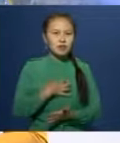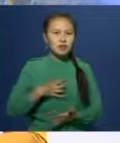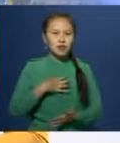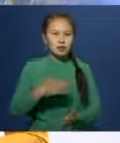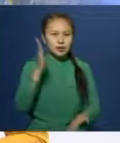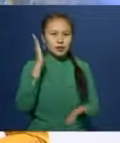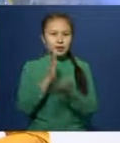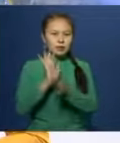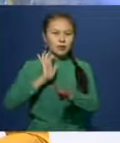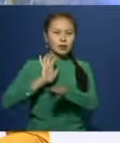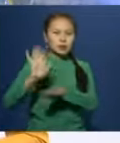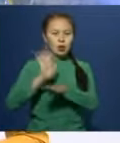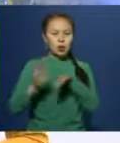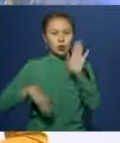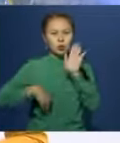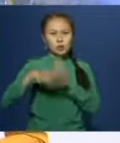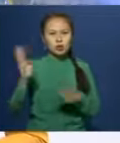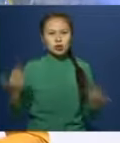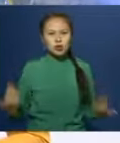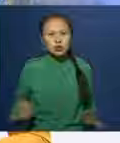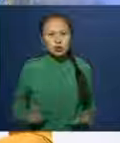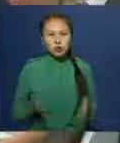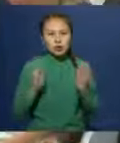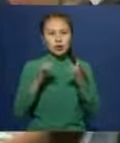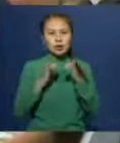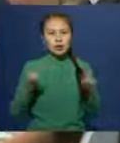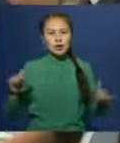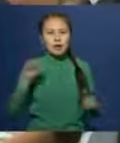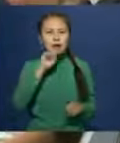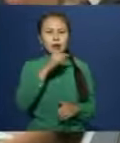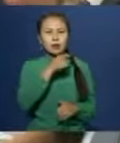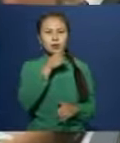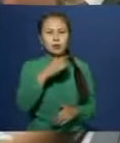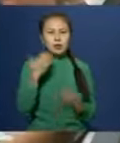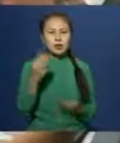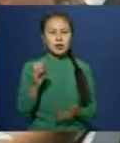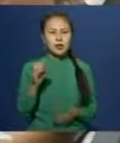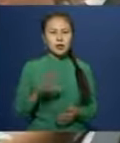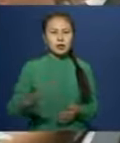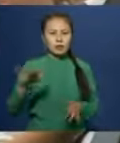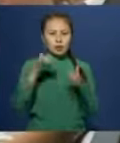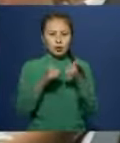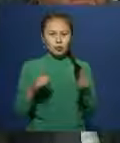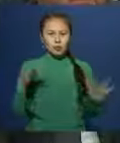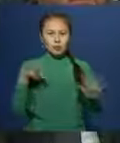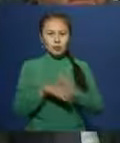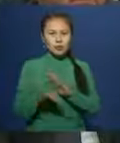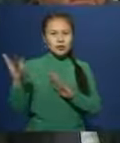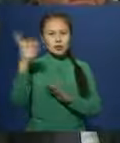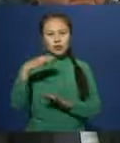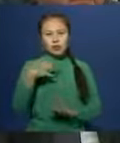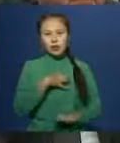транзиттік экспорт әлеуетін арттырып, ел экономикасын дамытады. Бұл Евразиялық көлік кешенінің дамуына үлкен үлес қосатын тарихи